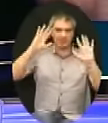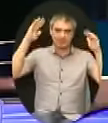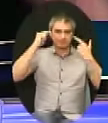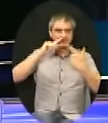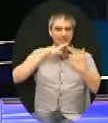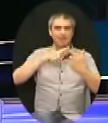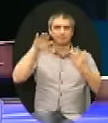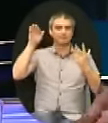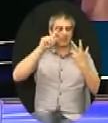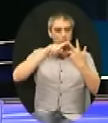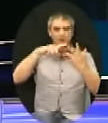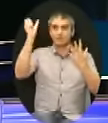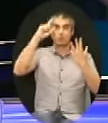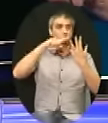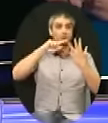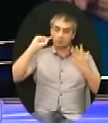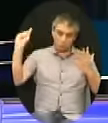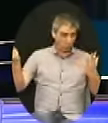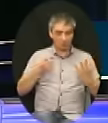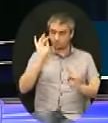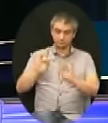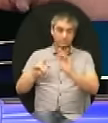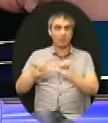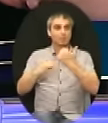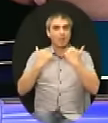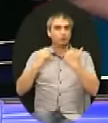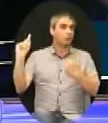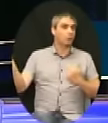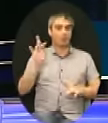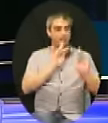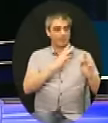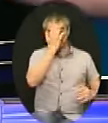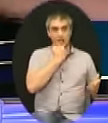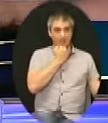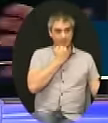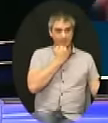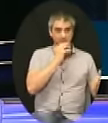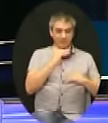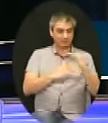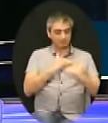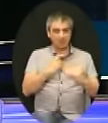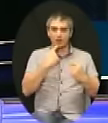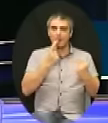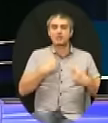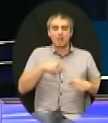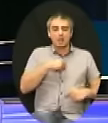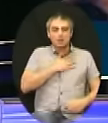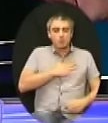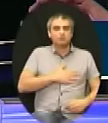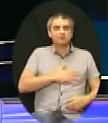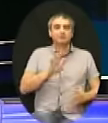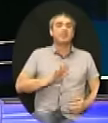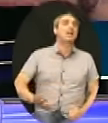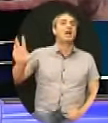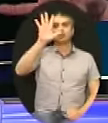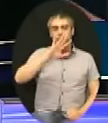המצרים, עם הסעודים, עם הטורקים, שכולם נלחמים נגד הדאש, וכולם נלחמים נגד החמאס והחיזבאללה, ולהגיד, אנחנו רוצים ברמה